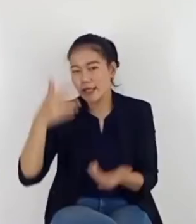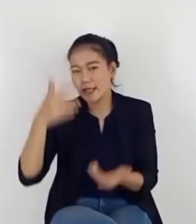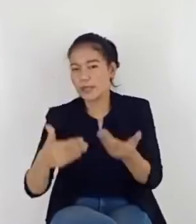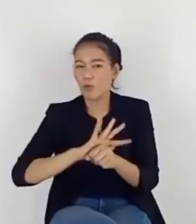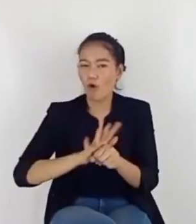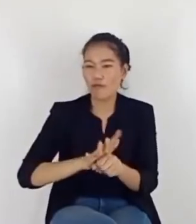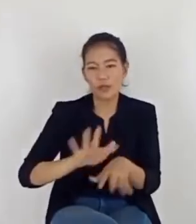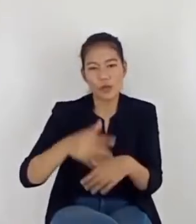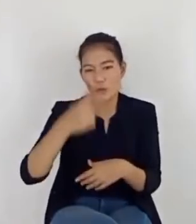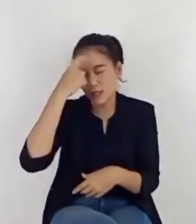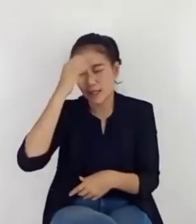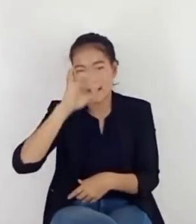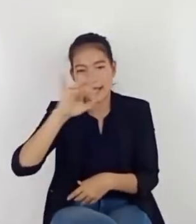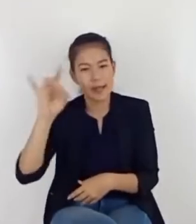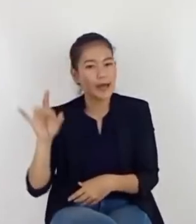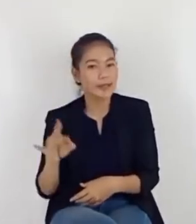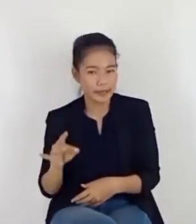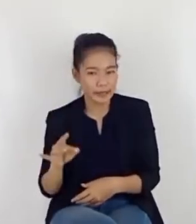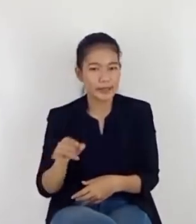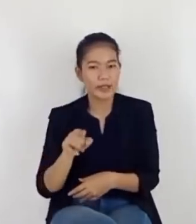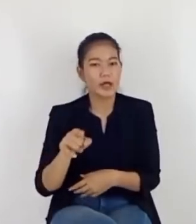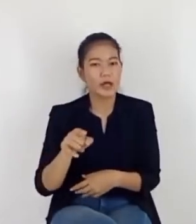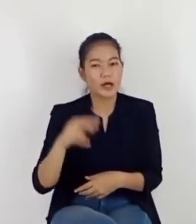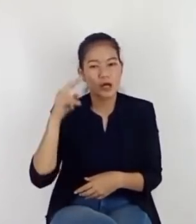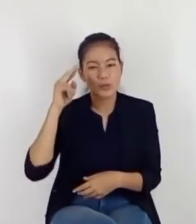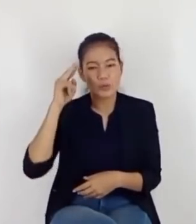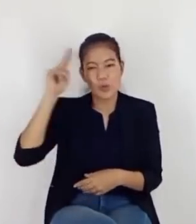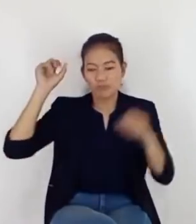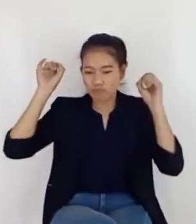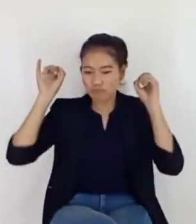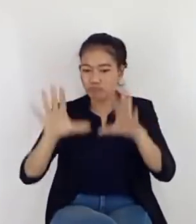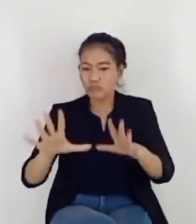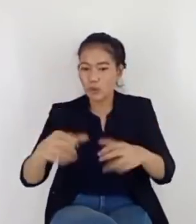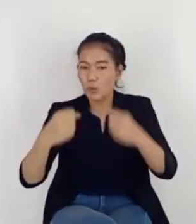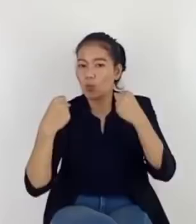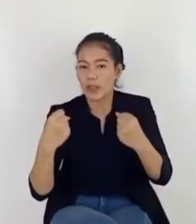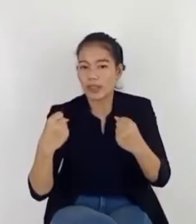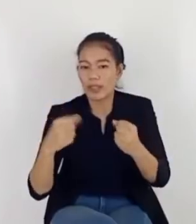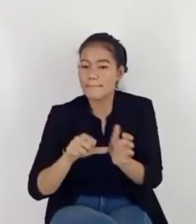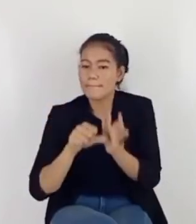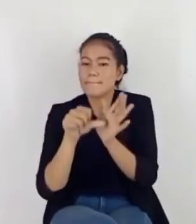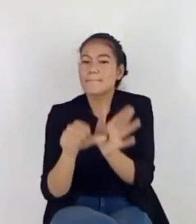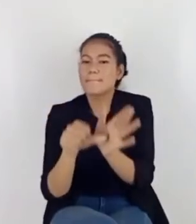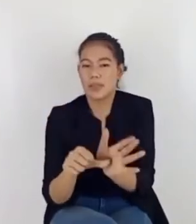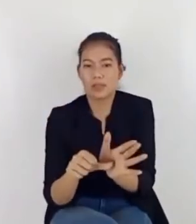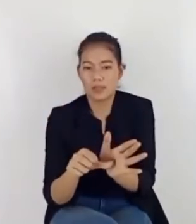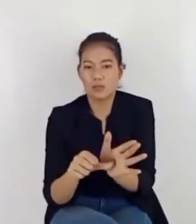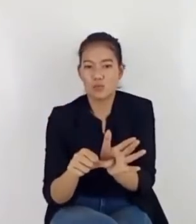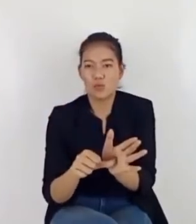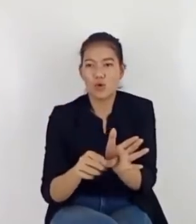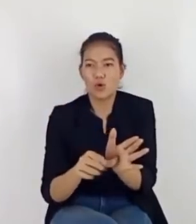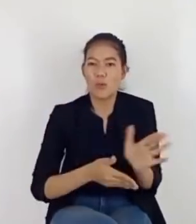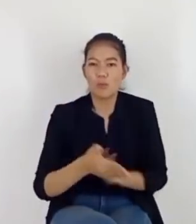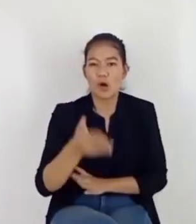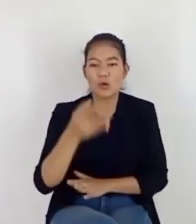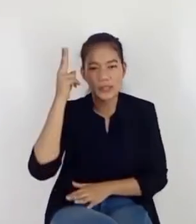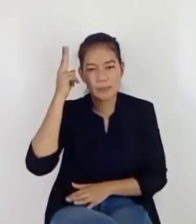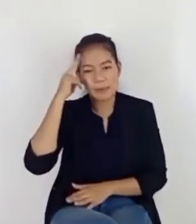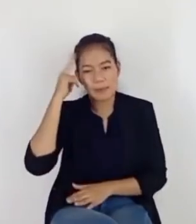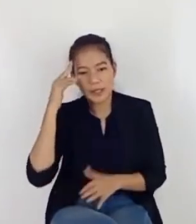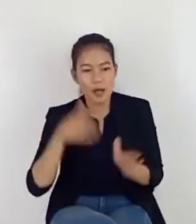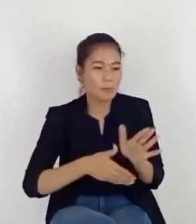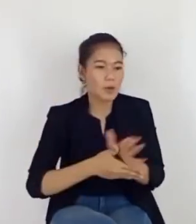karena penyakit-penyakit yang lain. Tuhan kuatkan mereka, berikan pertolongan melalui pemerintah atau rumah